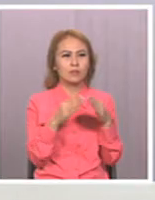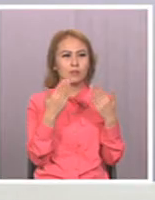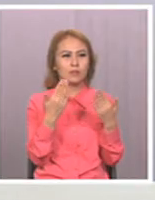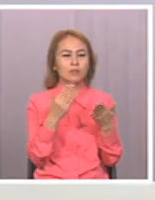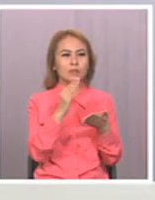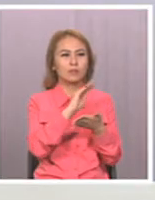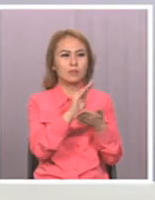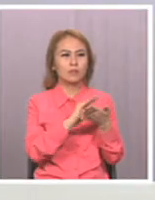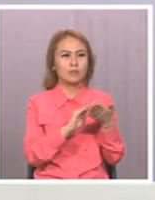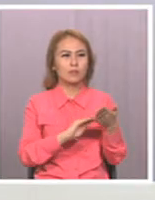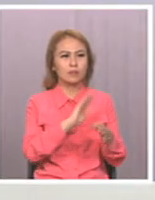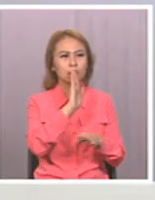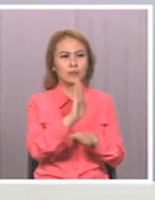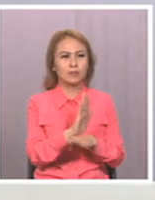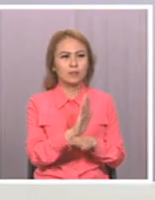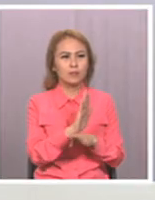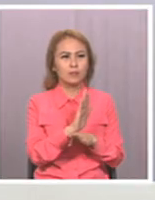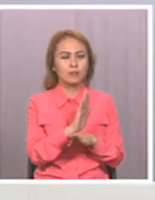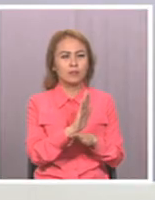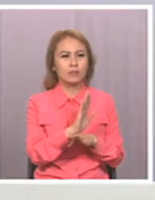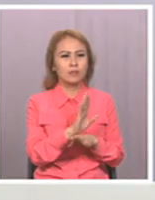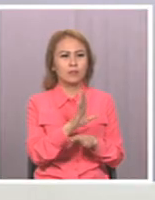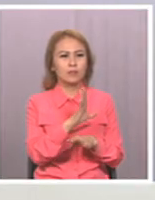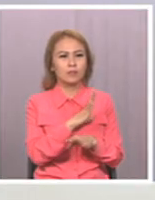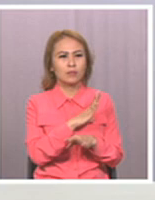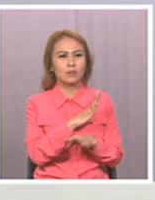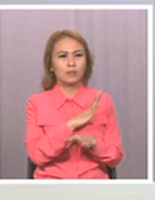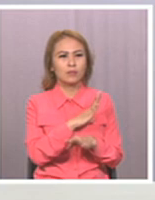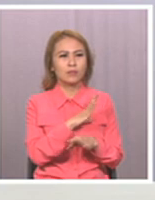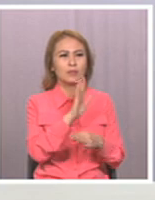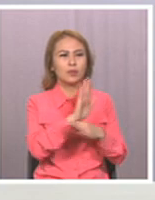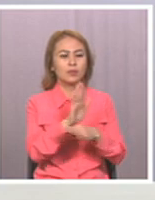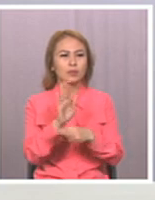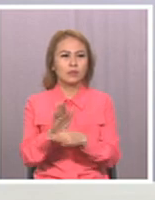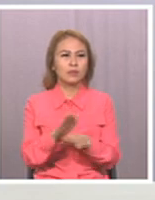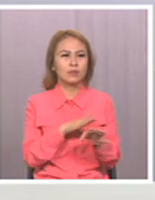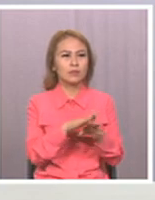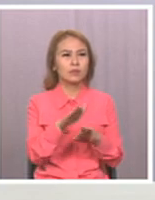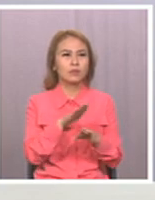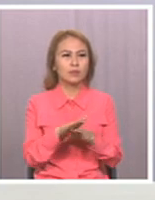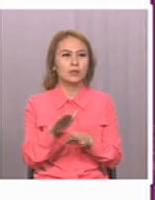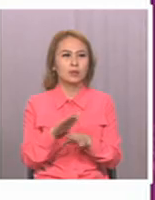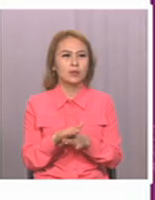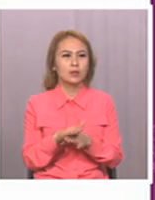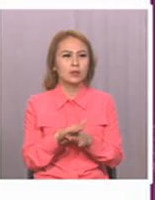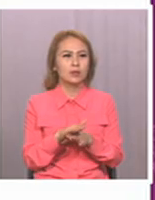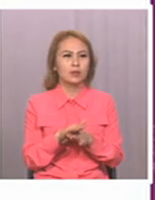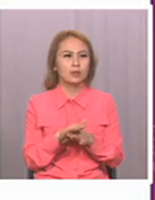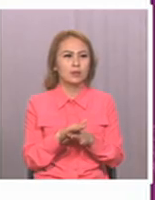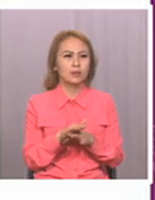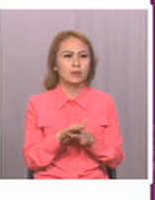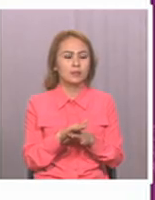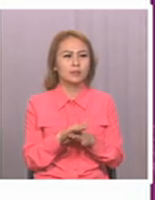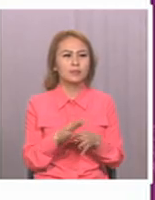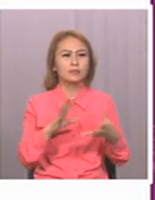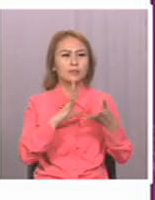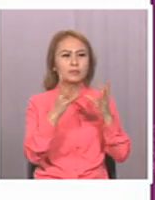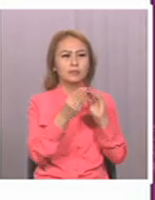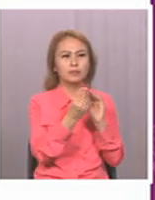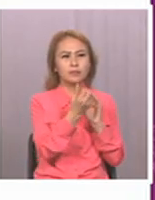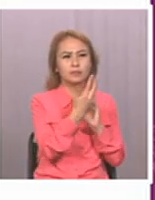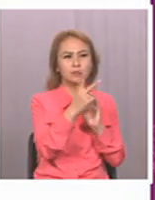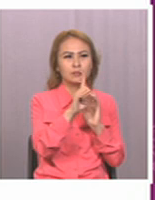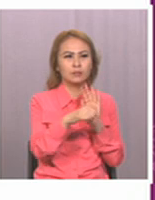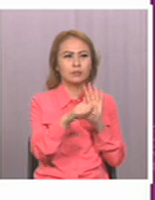айтылған ұғымдарды қолдана отырып, келесі тапсырмаларды орындайық. Бірінші тапсырма, велосипедші